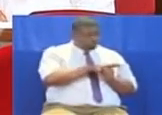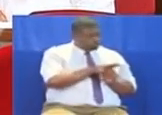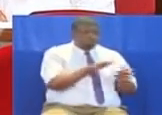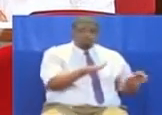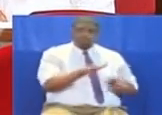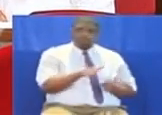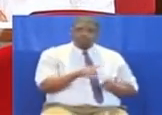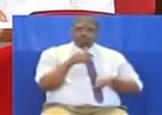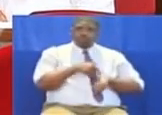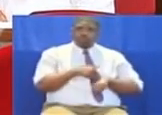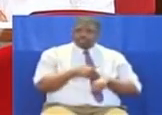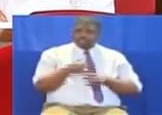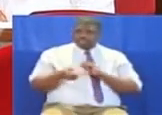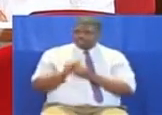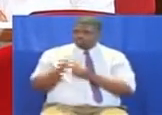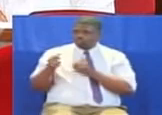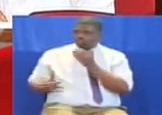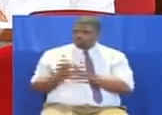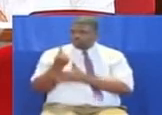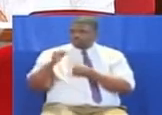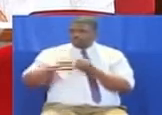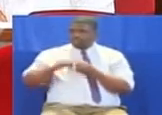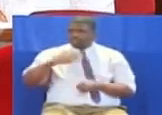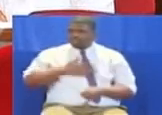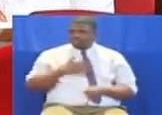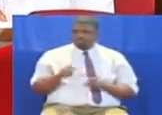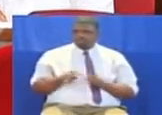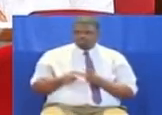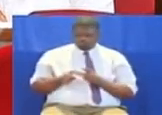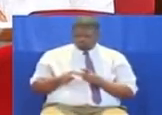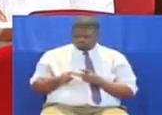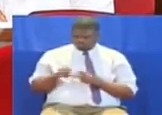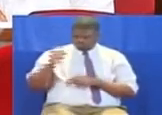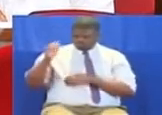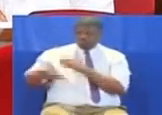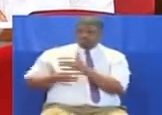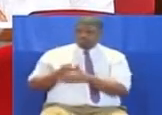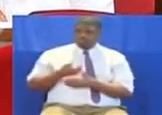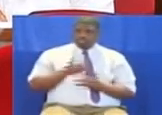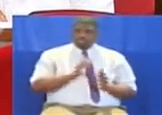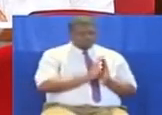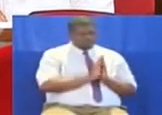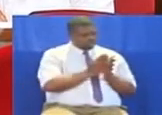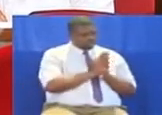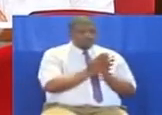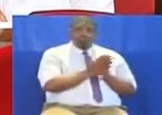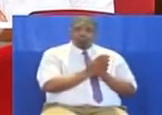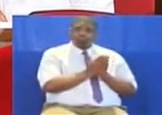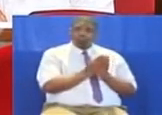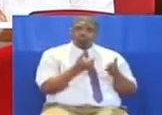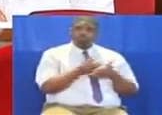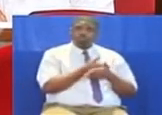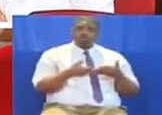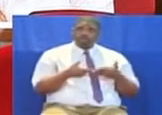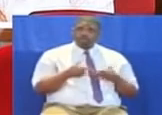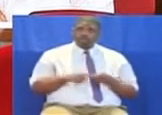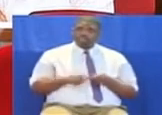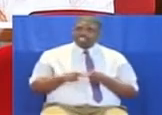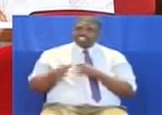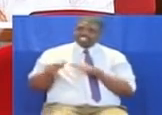linaanza kutokea, kuna rafiki yangu alinitumia kitabu, anaitwa Atul, kinaitwa Surviving the